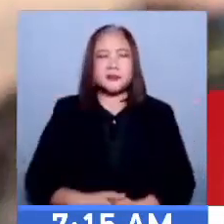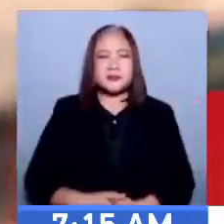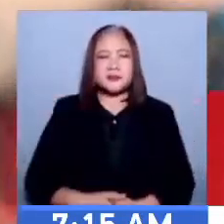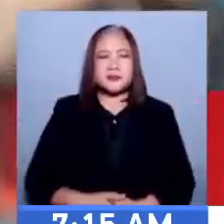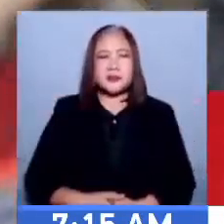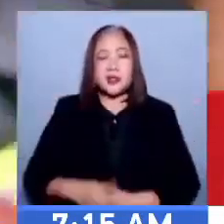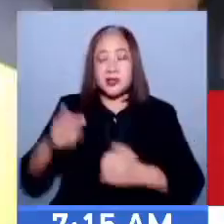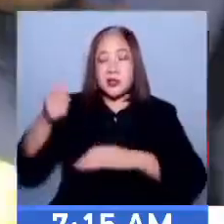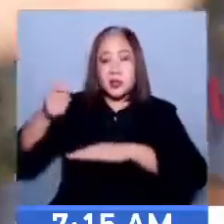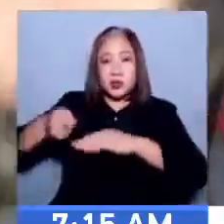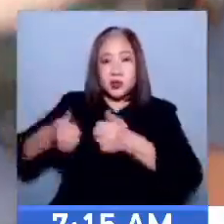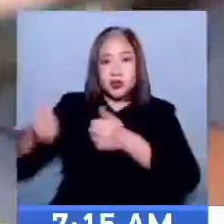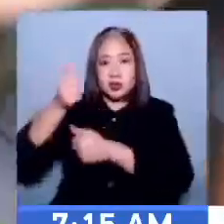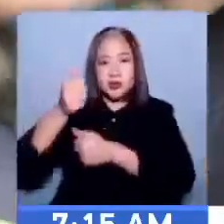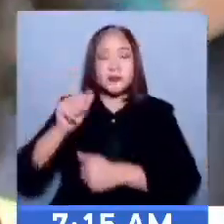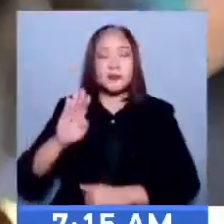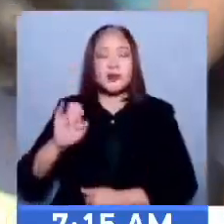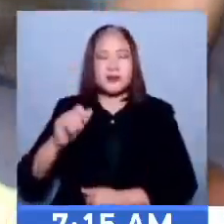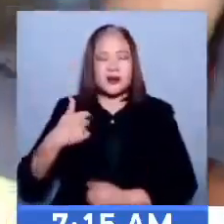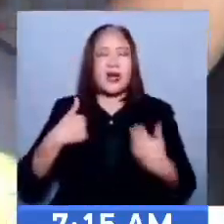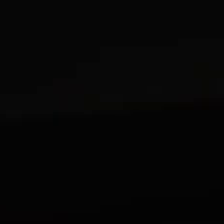Lima.